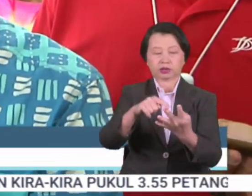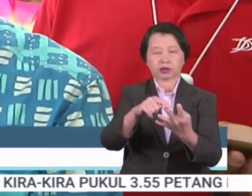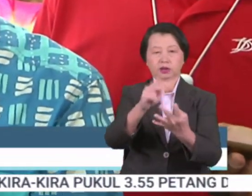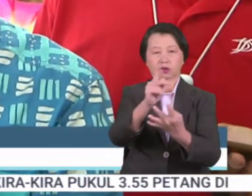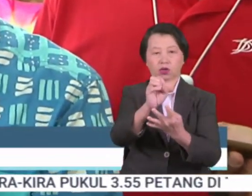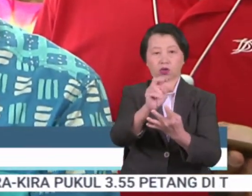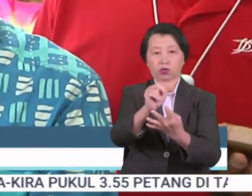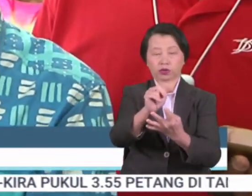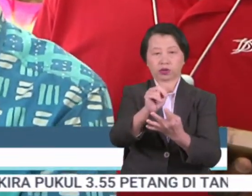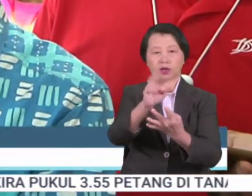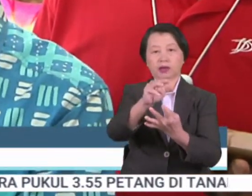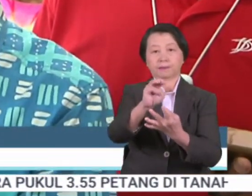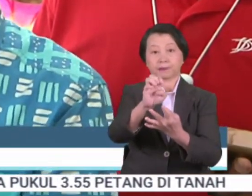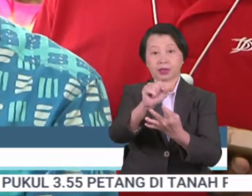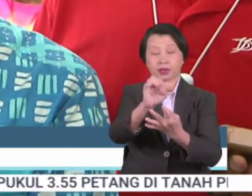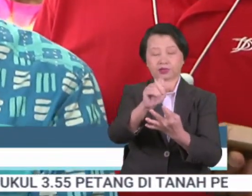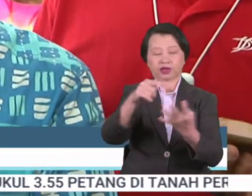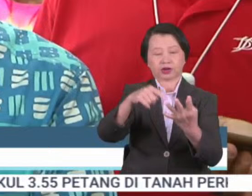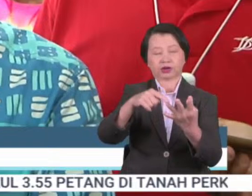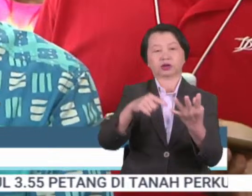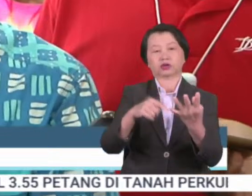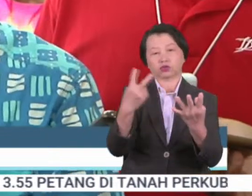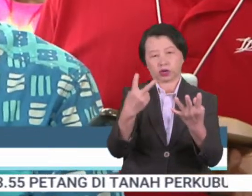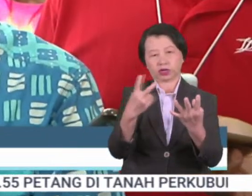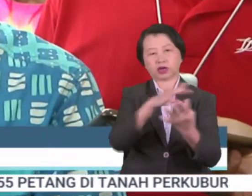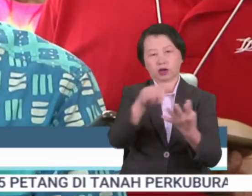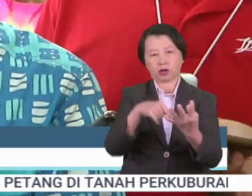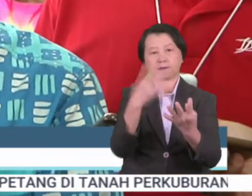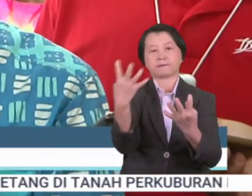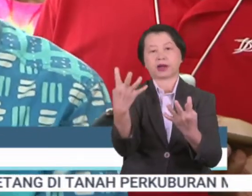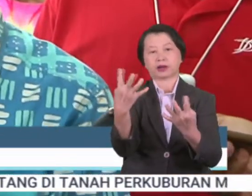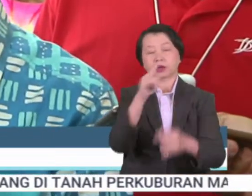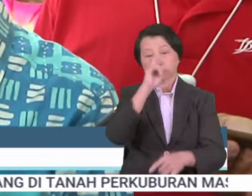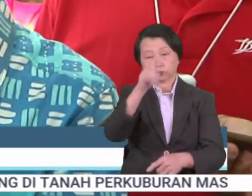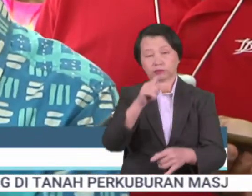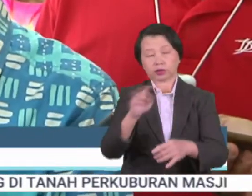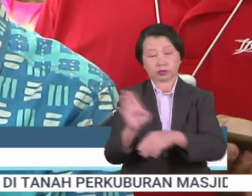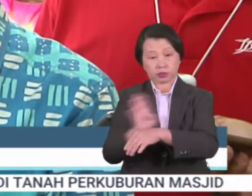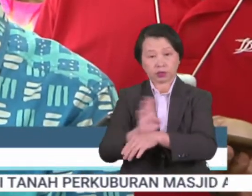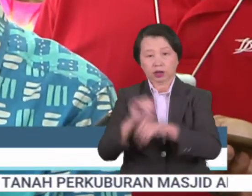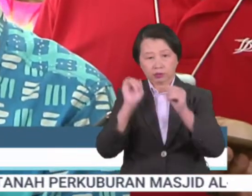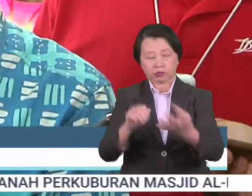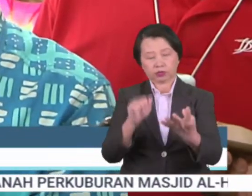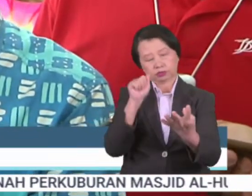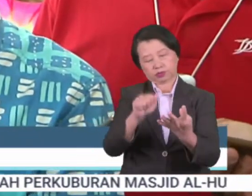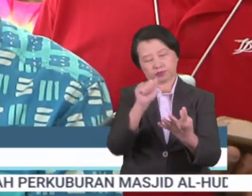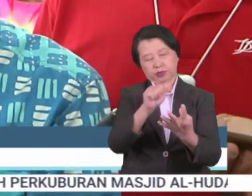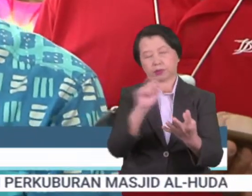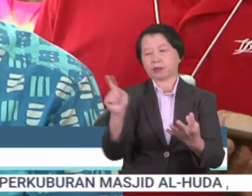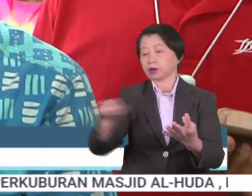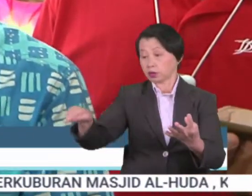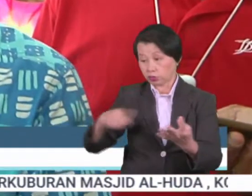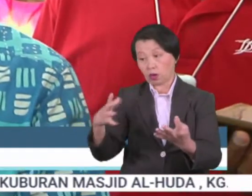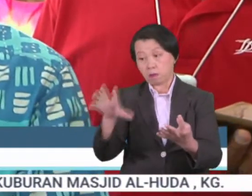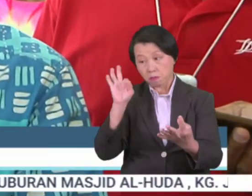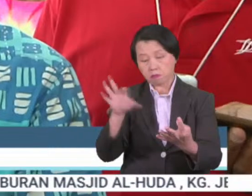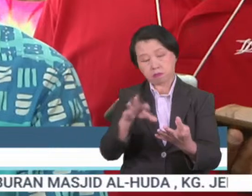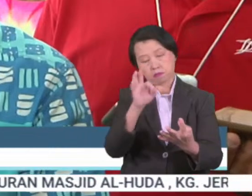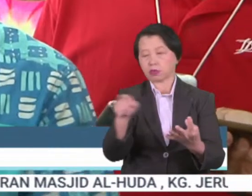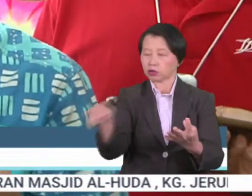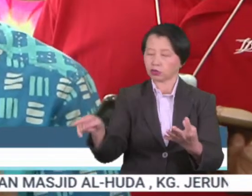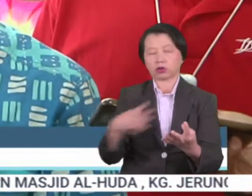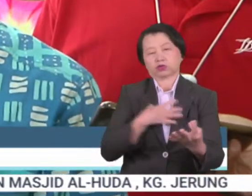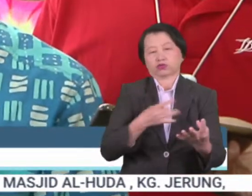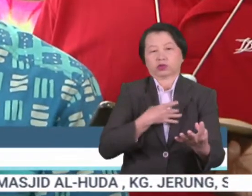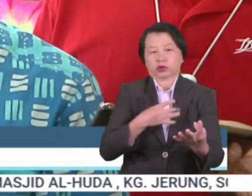con bawah mias dan ada lagi dua Jadi sebenarnya dariial boleh Tempah mana-mana yang kita inginkan yang kita